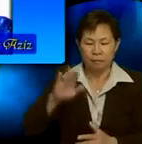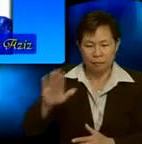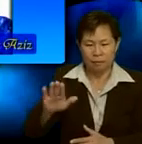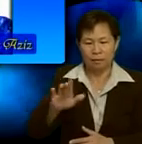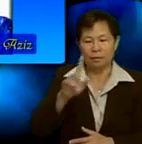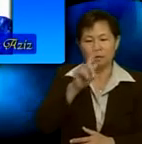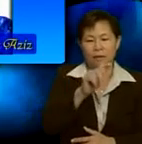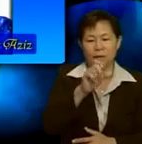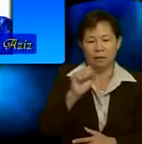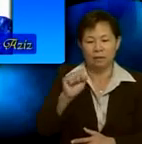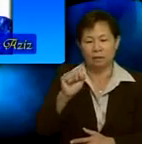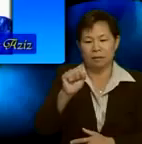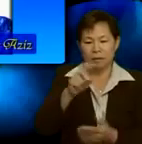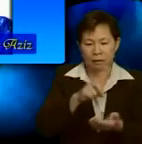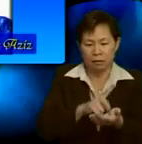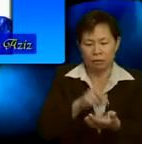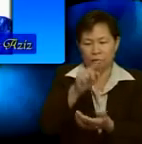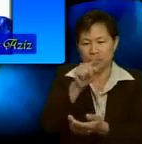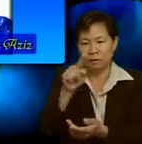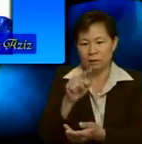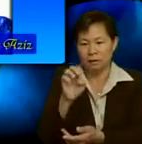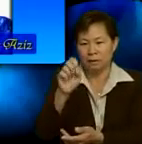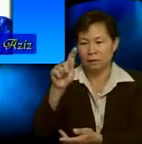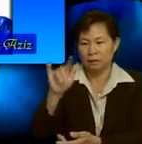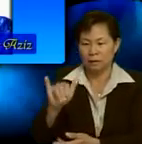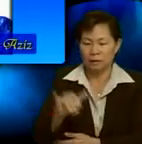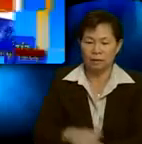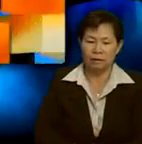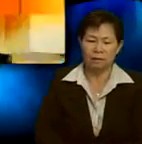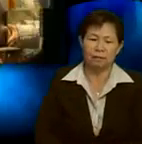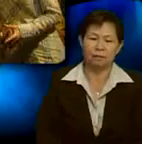Beliau ialah Tan Sri Dr. Zeti Akhtar Aziz.